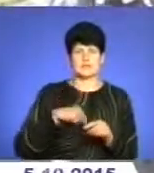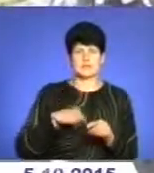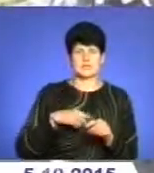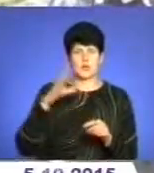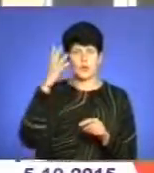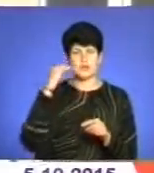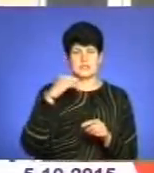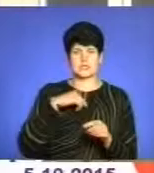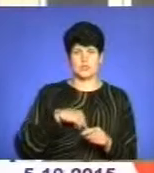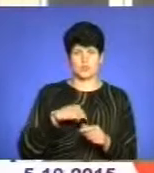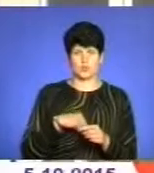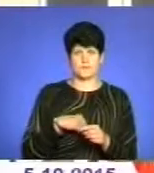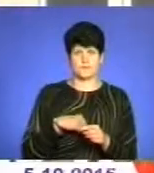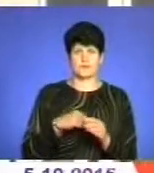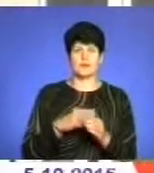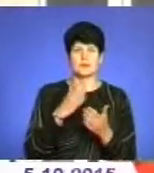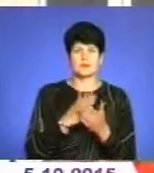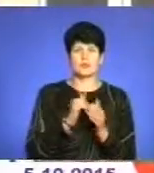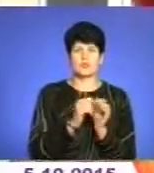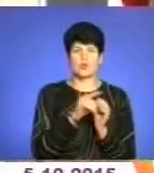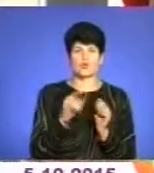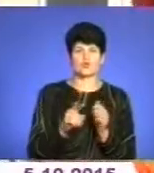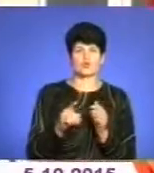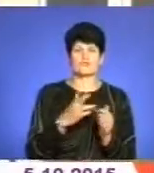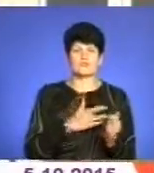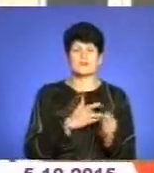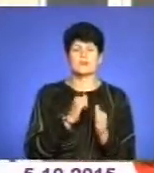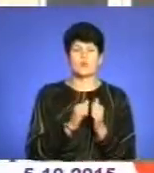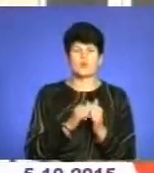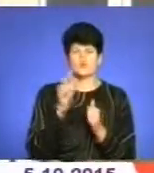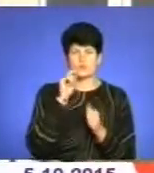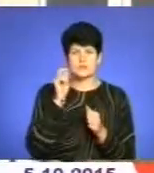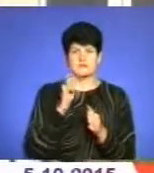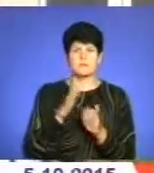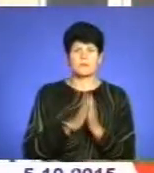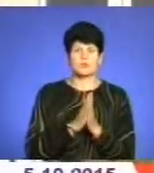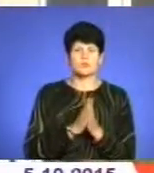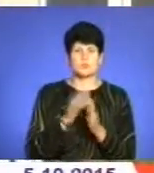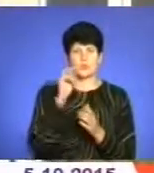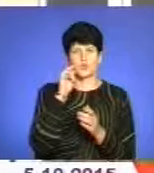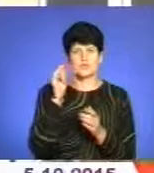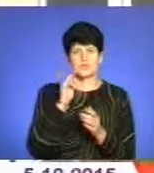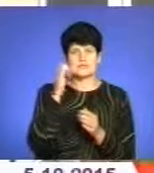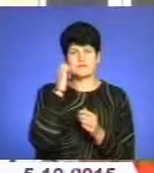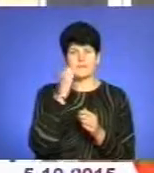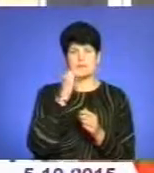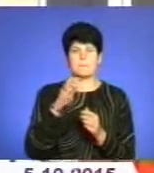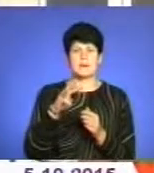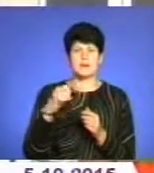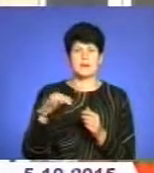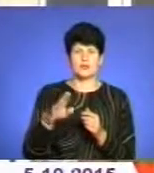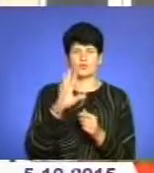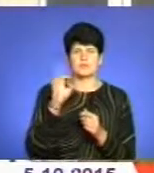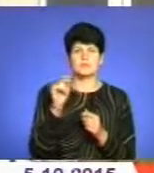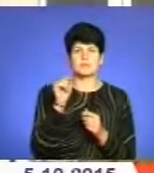дух. Козацький дух панує в душі і в серці кожного українця, тому що ми горді за свою країну, що завдяки Майдану, завдяки всім тим